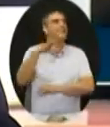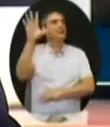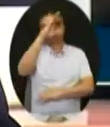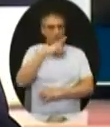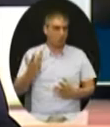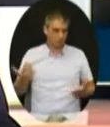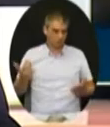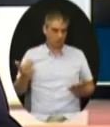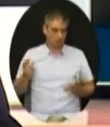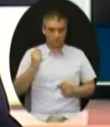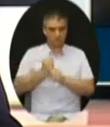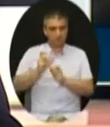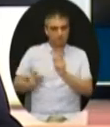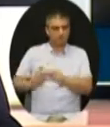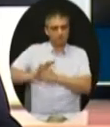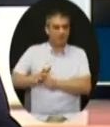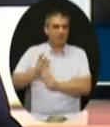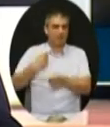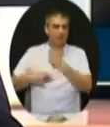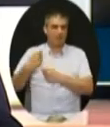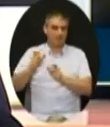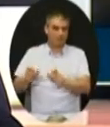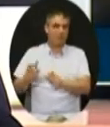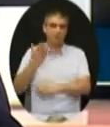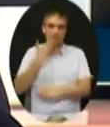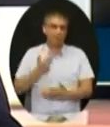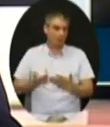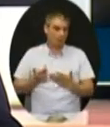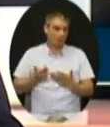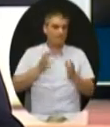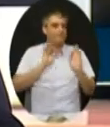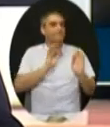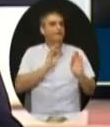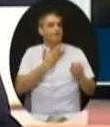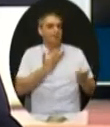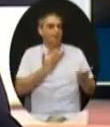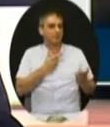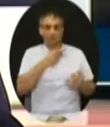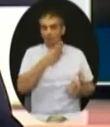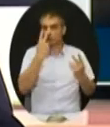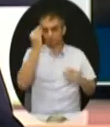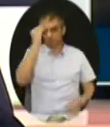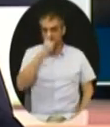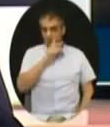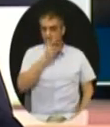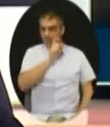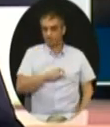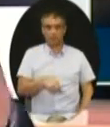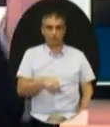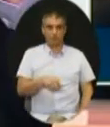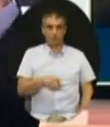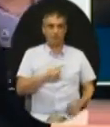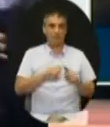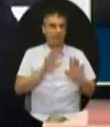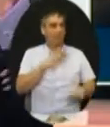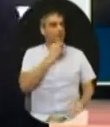כרגע שמטילות סנקציות כלכליות או אמברגו כלכלי על מדינת ישראל, אלא באמת, ופה חשוב לזכור כשמאשימים את... אבל